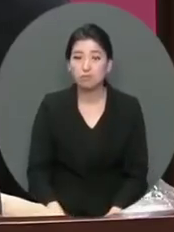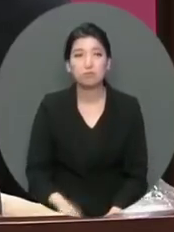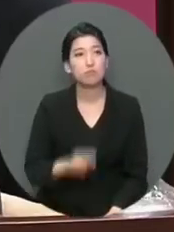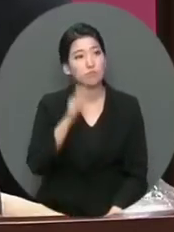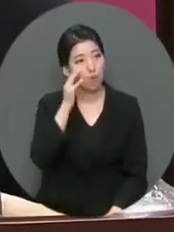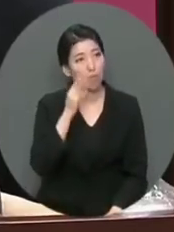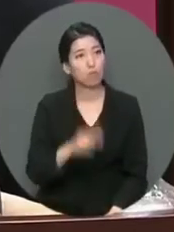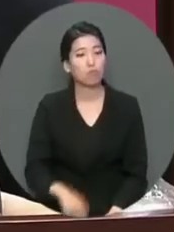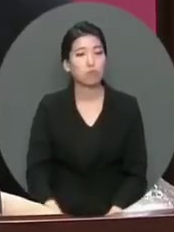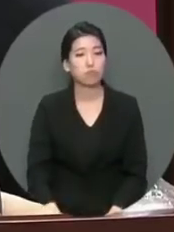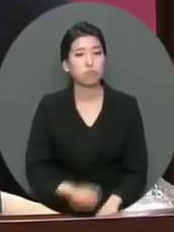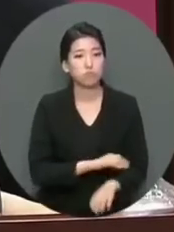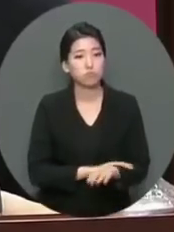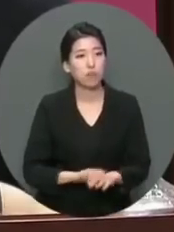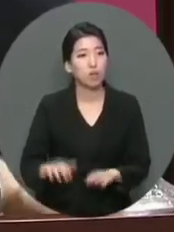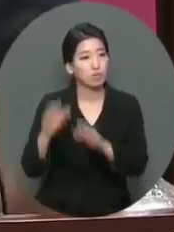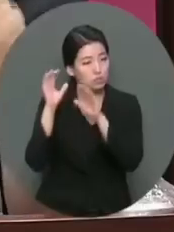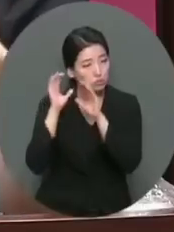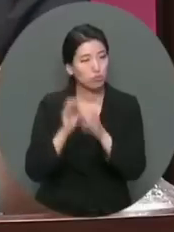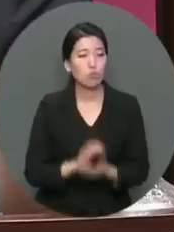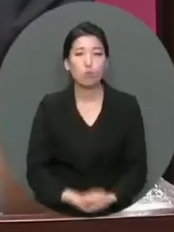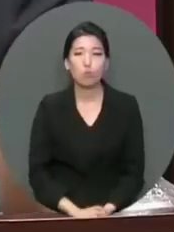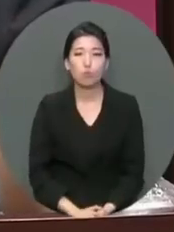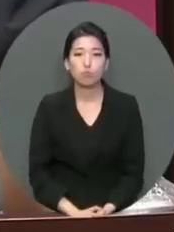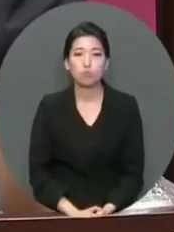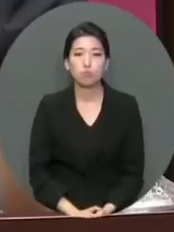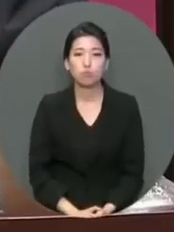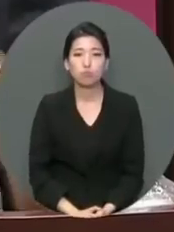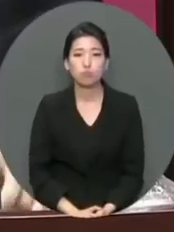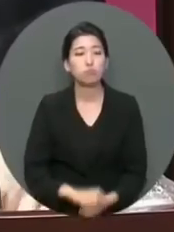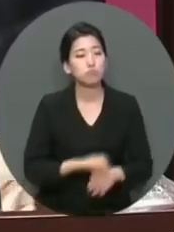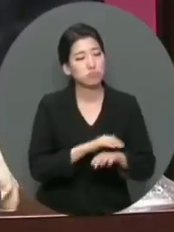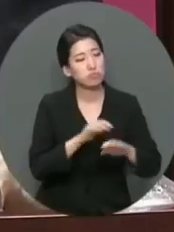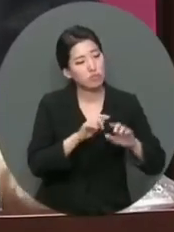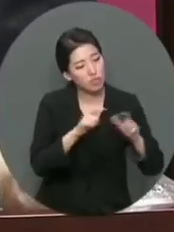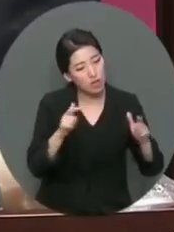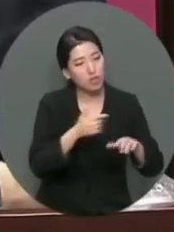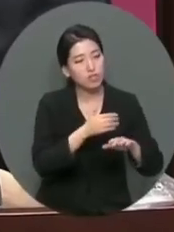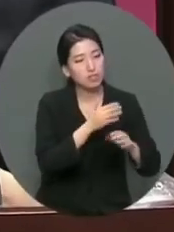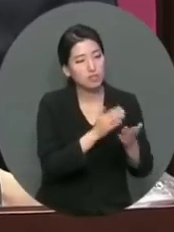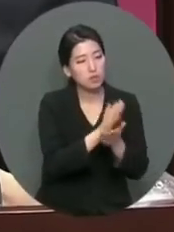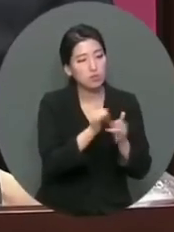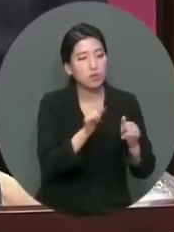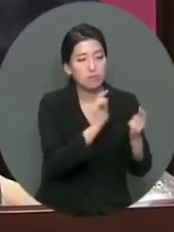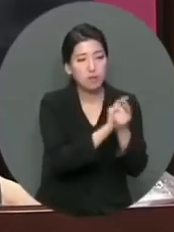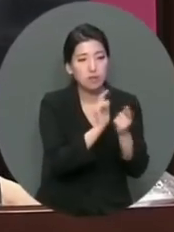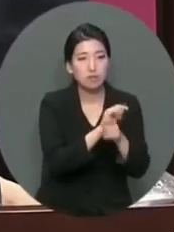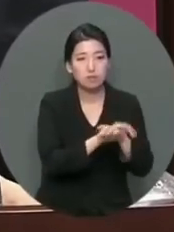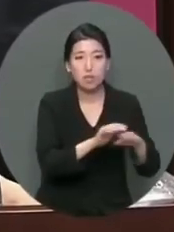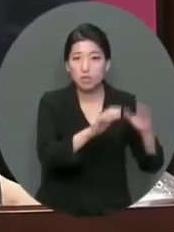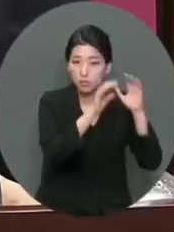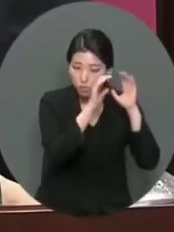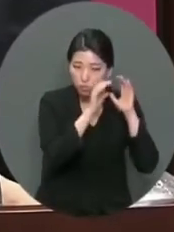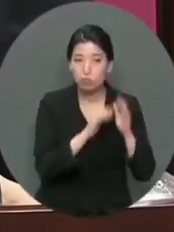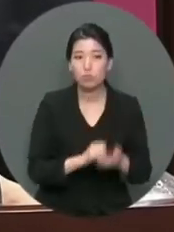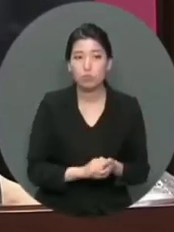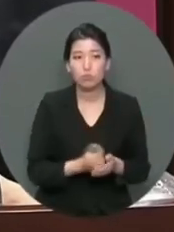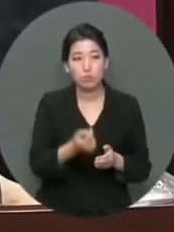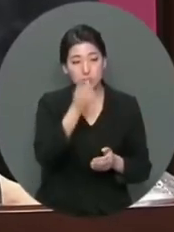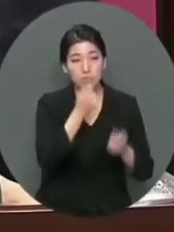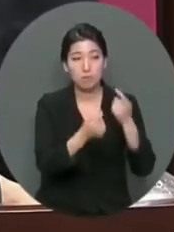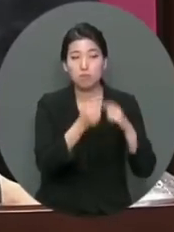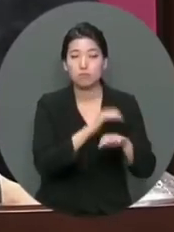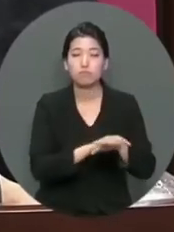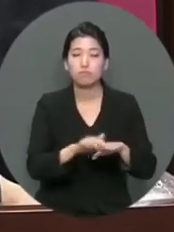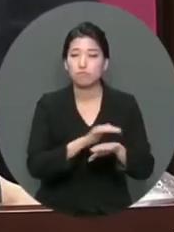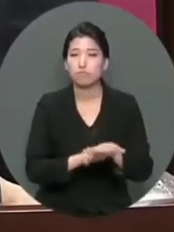뭐 의견도 잘 들으시고요. 또 많은 다양한 분들을 만나서 의견도 청취하시고 또 경우에 따라서는 배우기도 하실